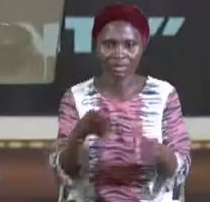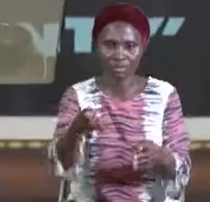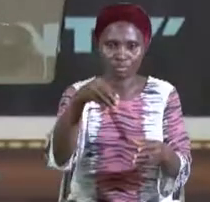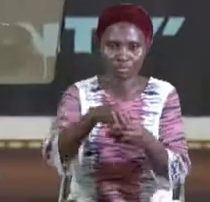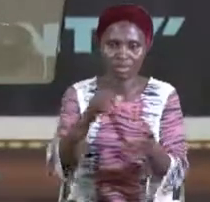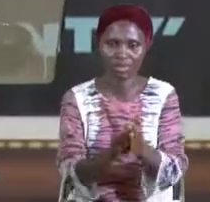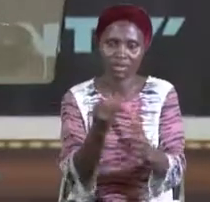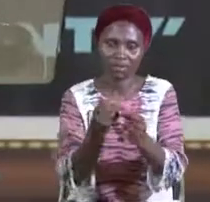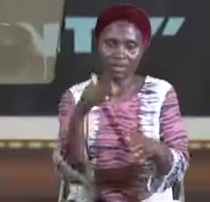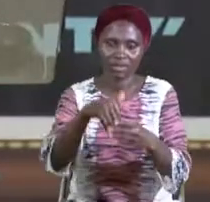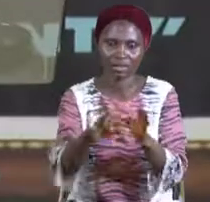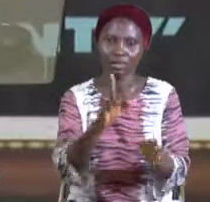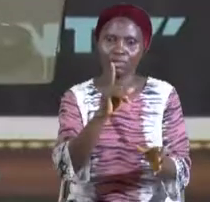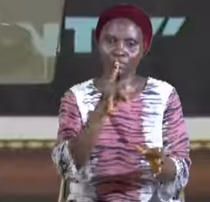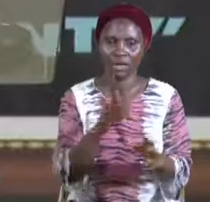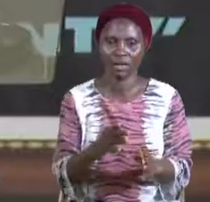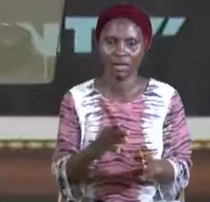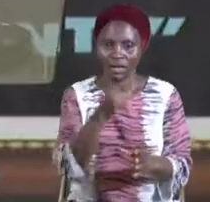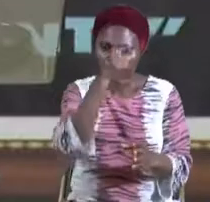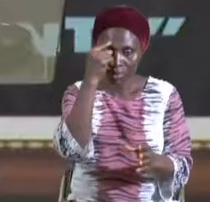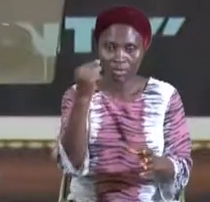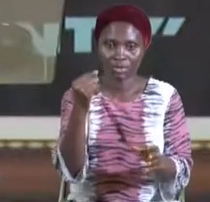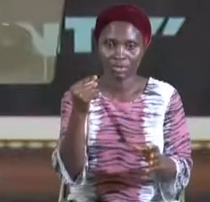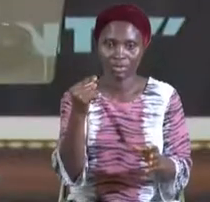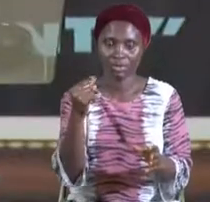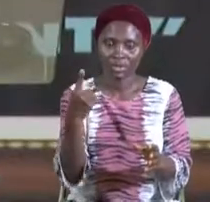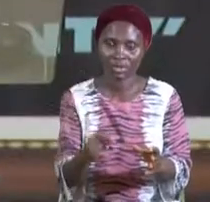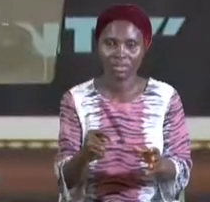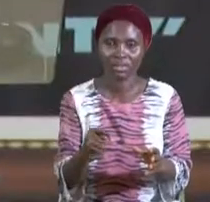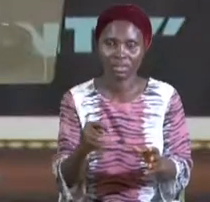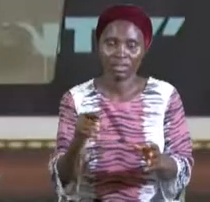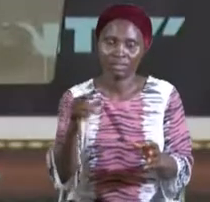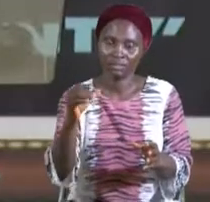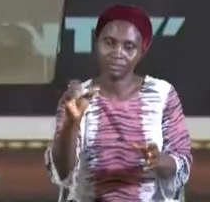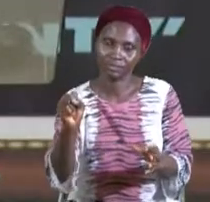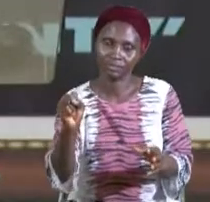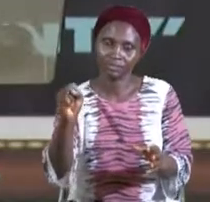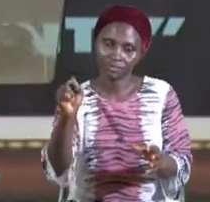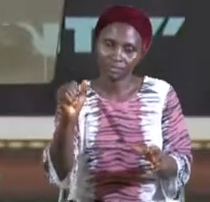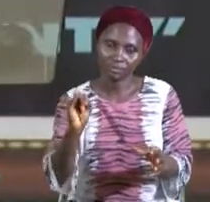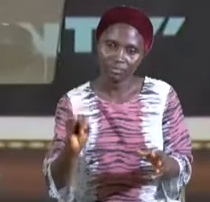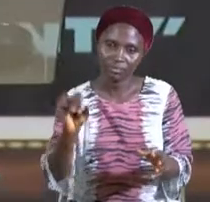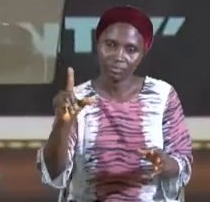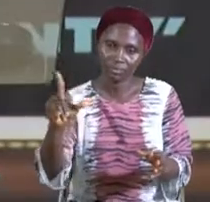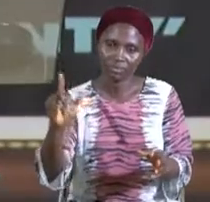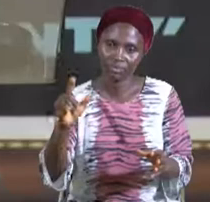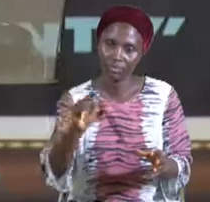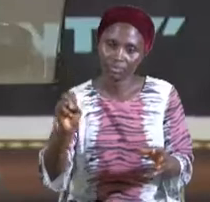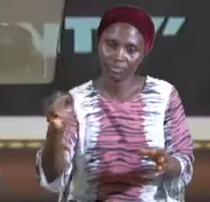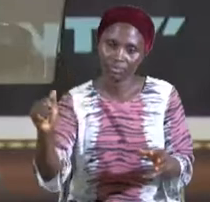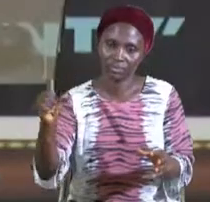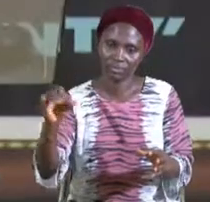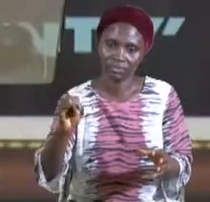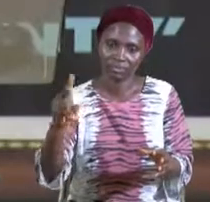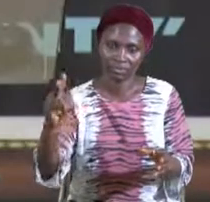fais? Parce que la salive va adoucir la douleur. Ou parfois, tu essaies de couper quelque chose et tu